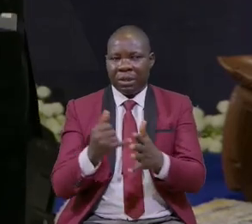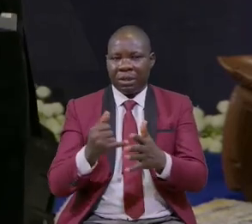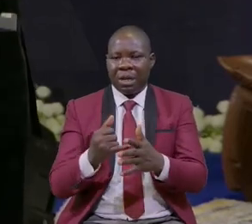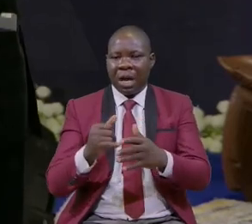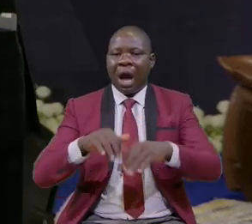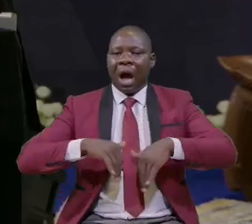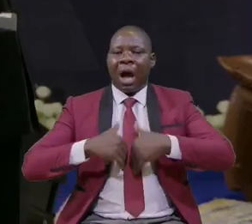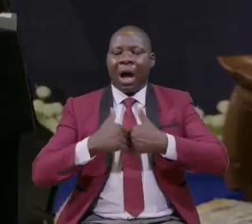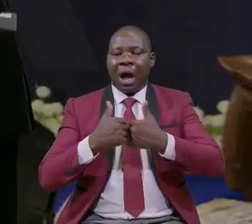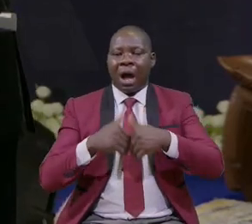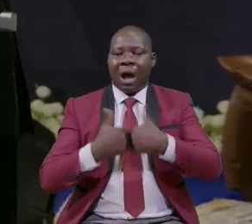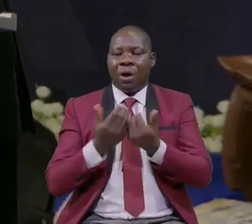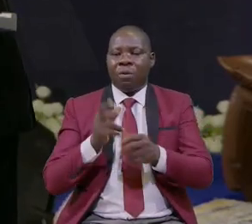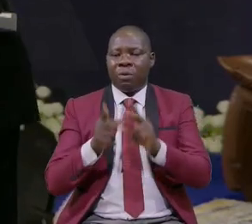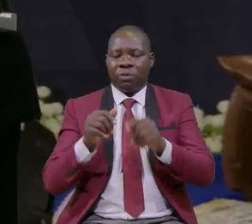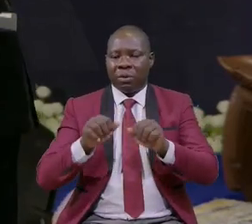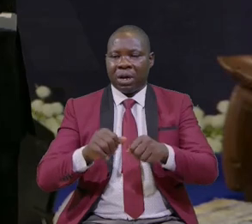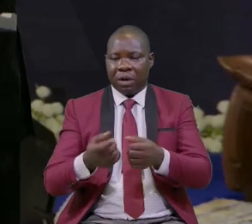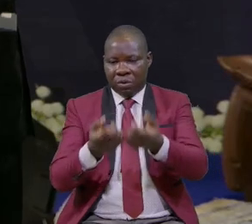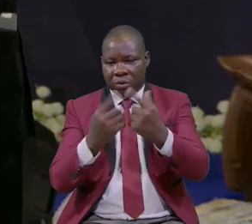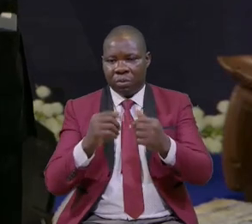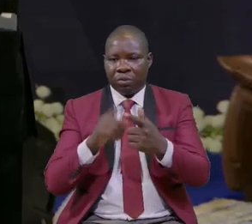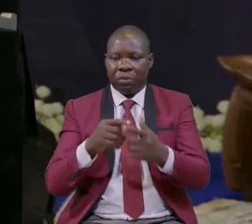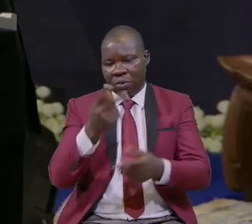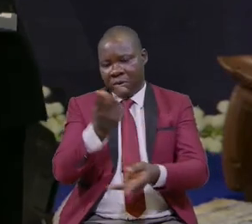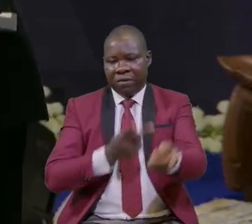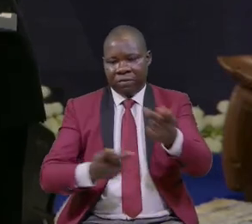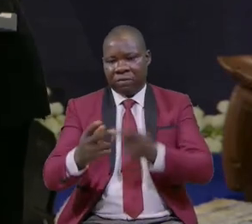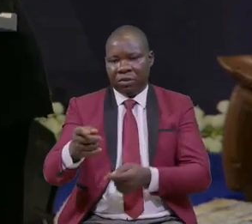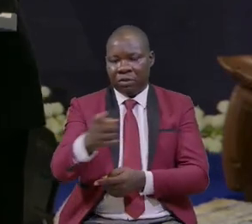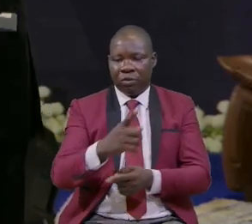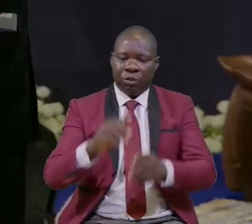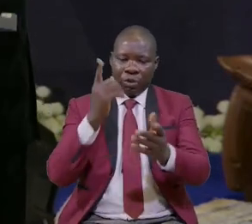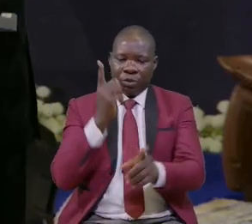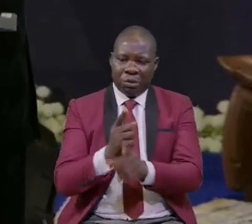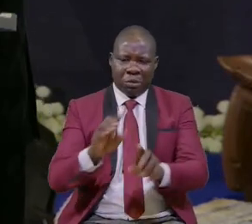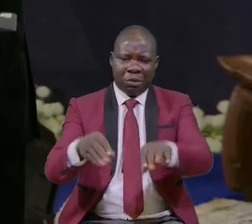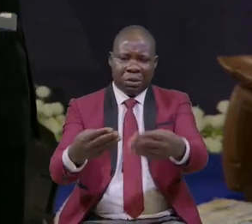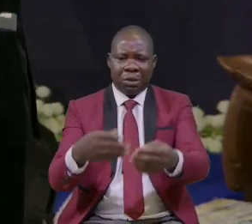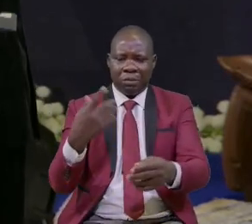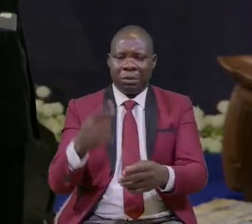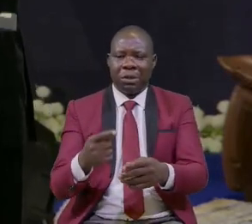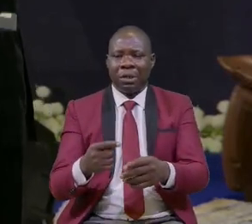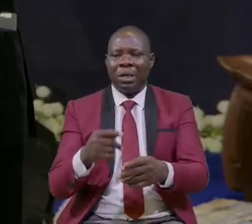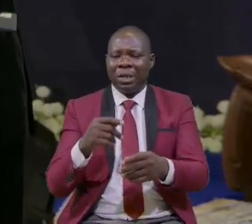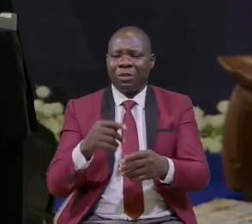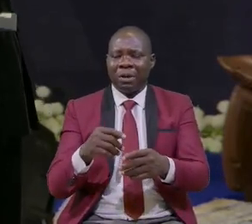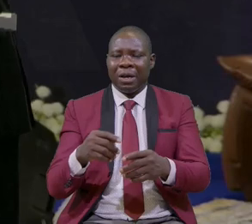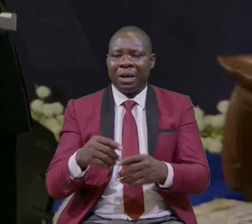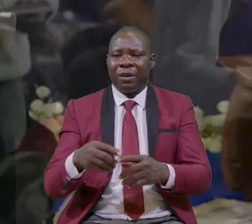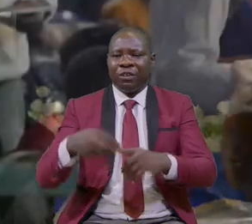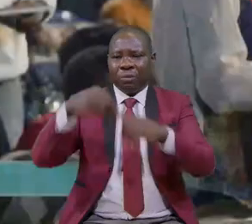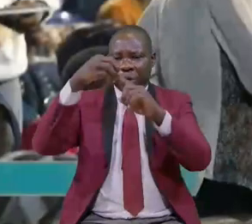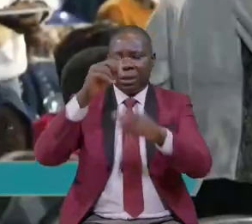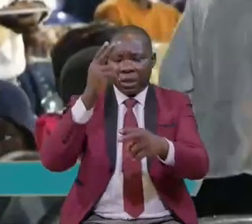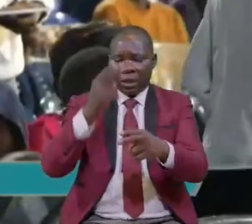pas de carré vous pouvez donner description si votre maison est derrière une pharmacie ou bien